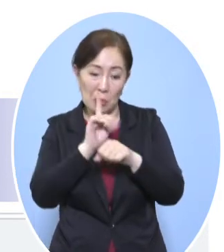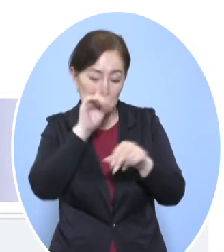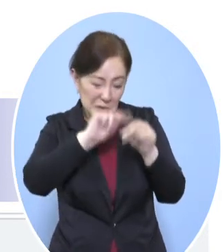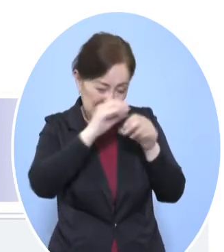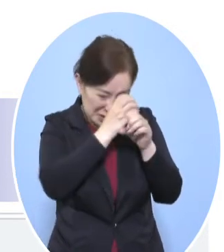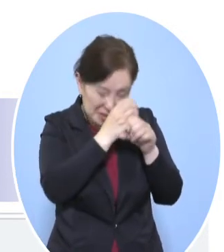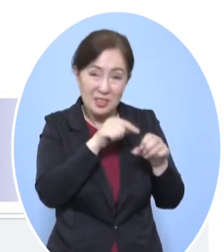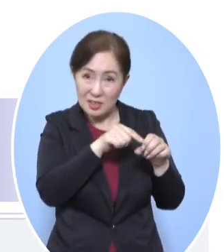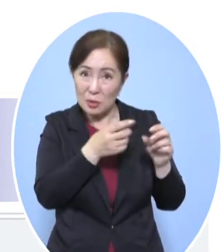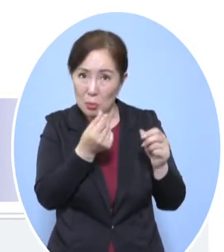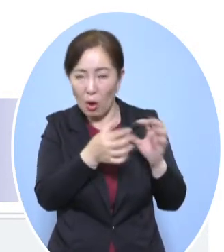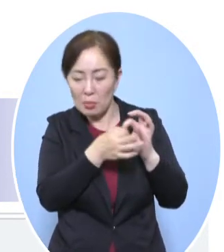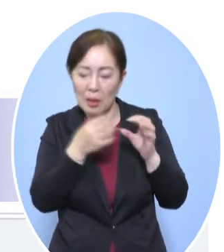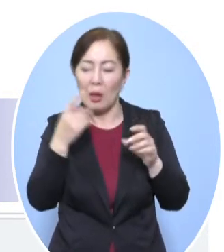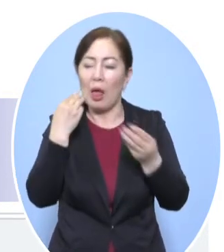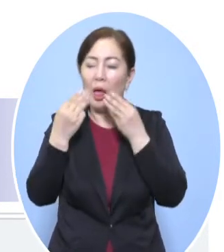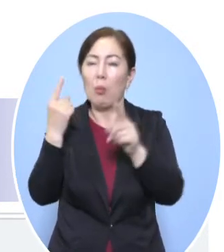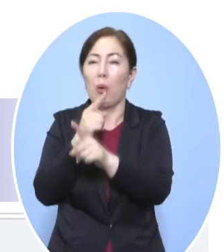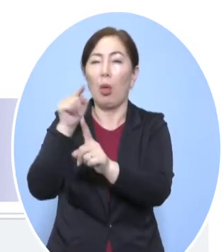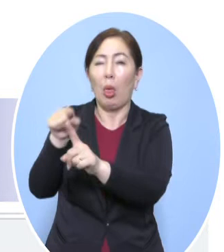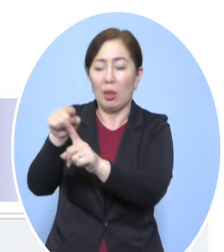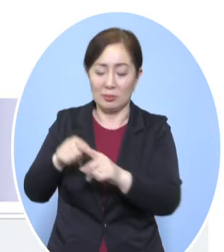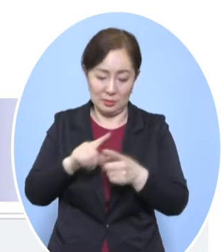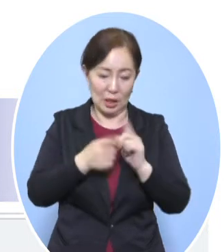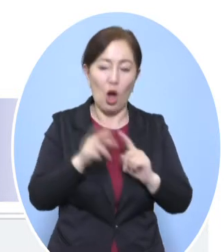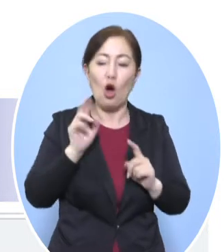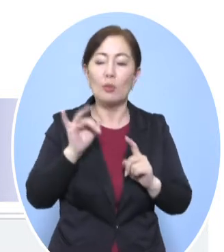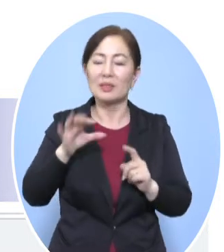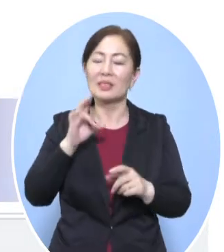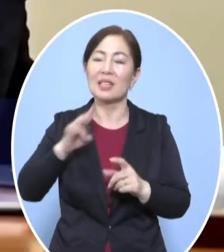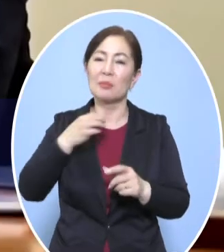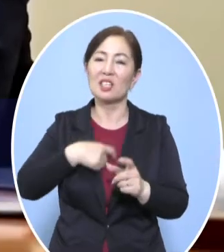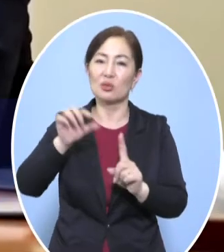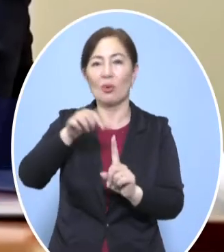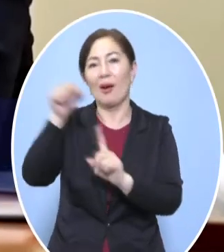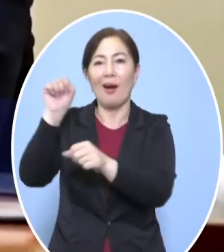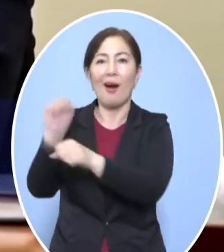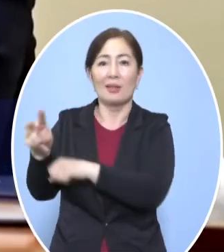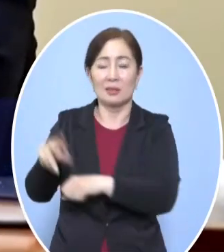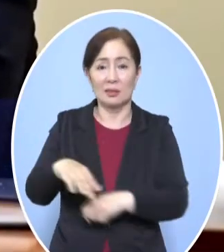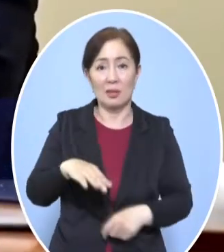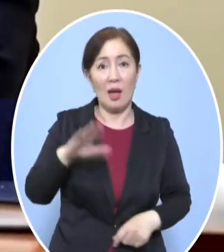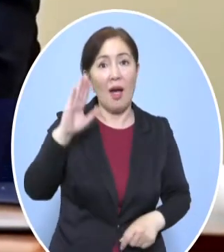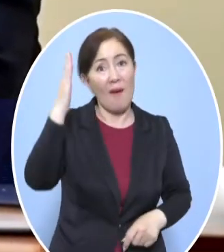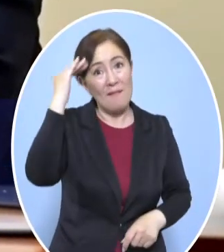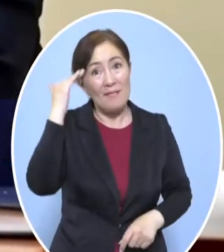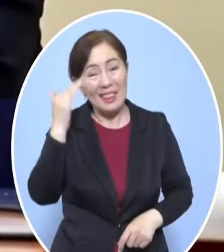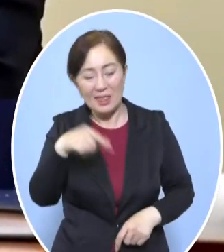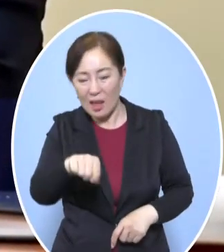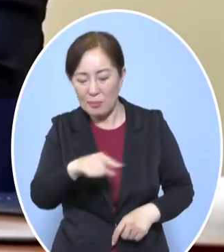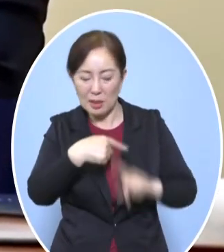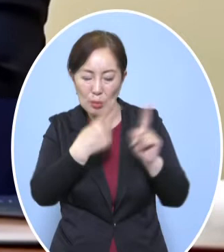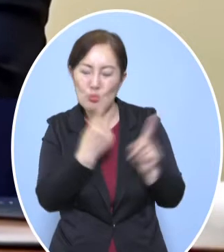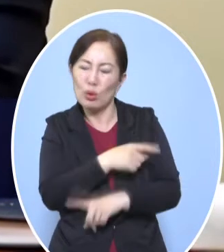асуудлаар шуугиан дэгдээсэн хэрэгт буруутгасны дараа коммунист намын гишүүнчлээс хассан байна. Вьетнамын дуулан тэргийн дараа коммунист намын засгийн